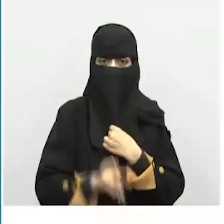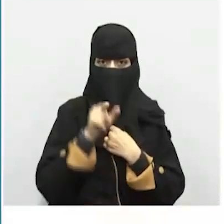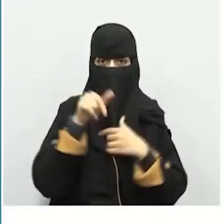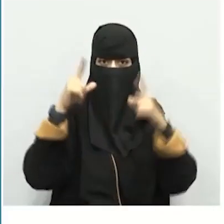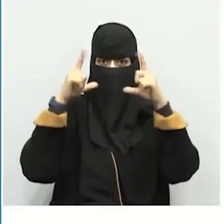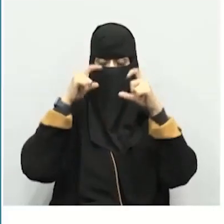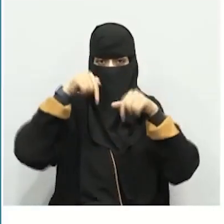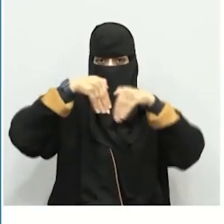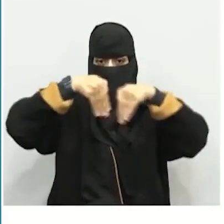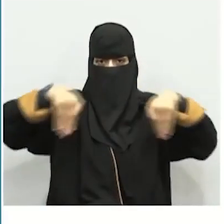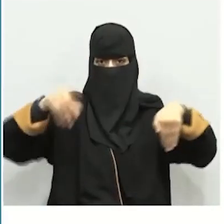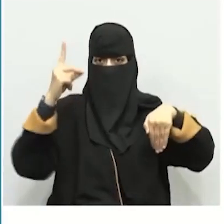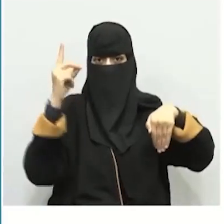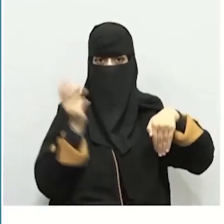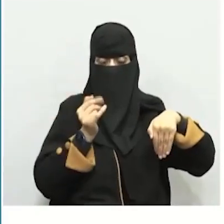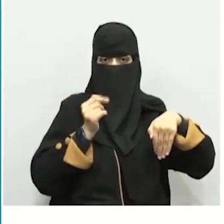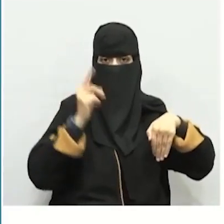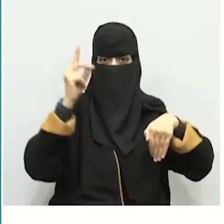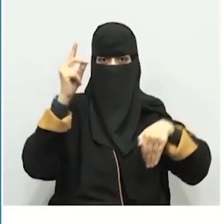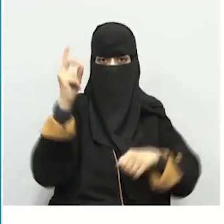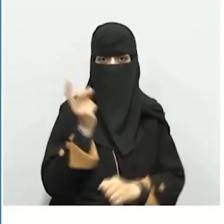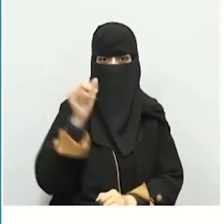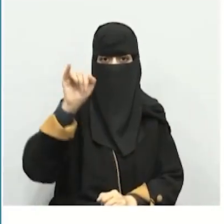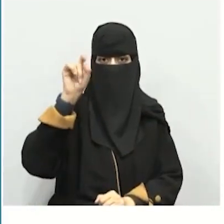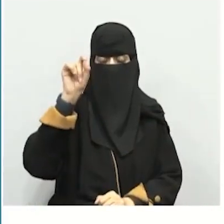هذه صورة لحي الطريف بالدرعية.